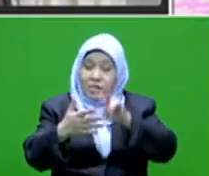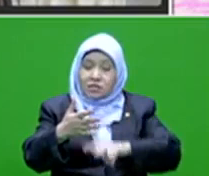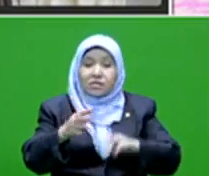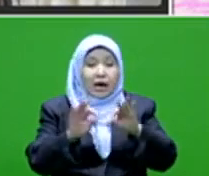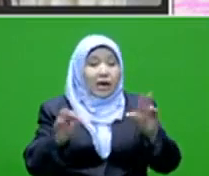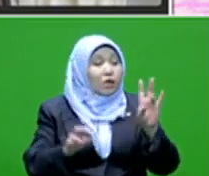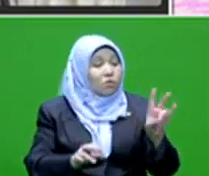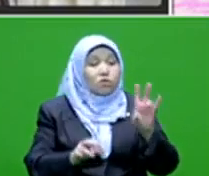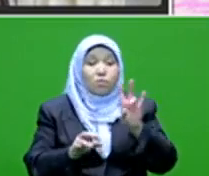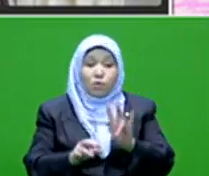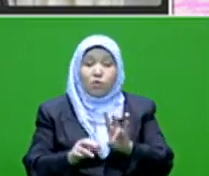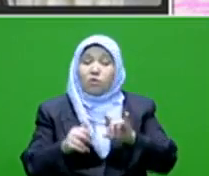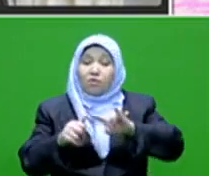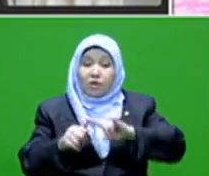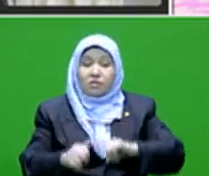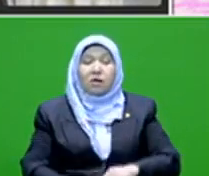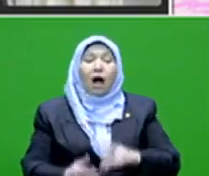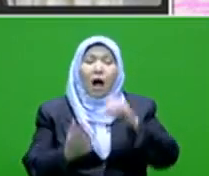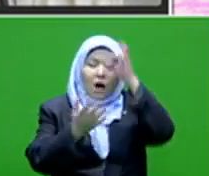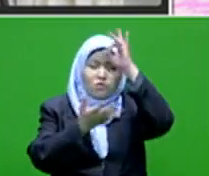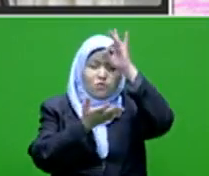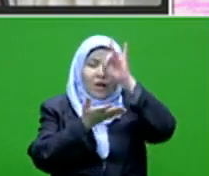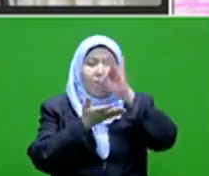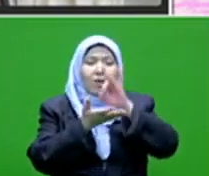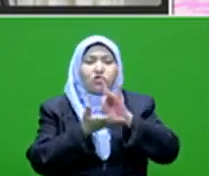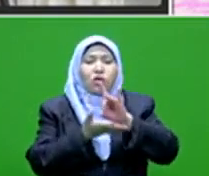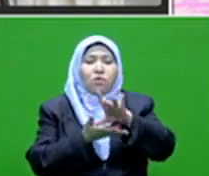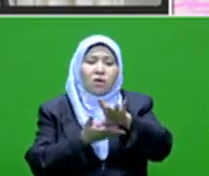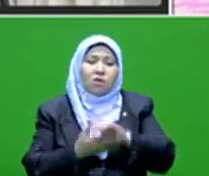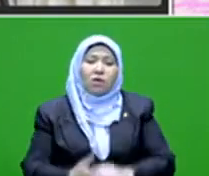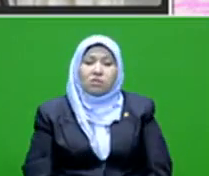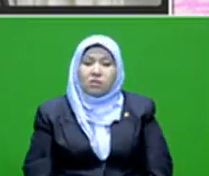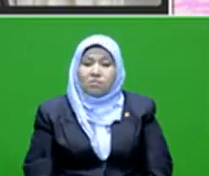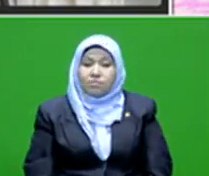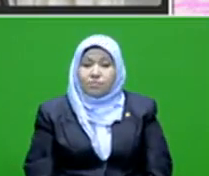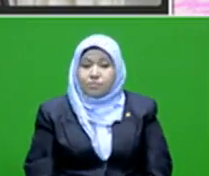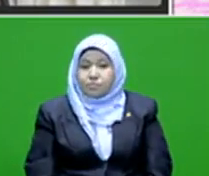77 terlebih dahulu. Auzubillahi minasyaitanir rajim.